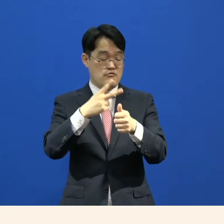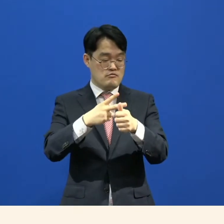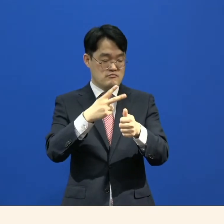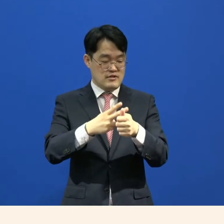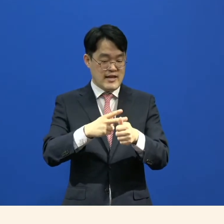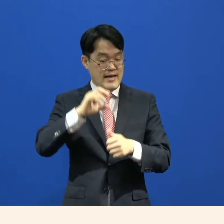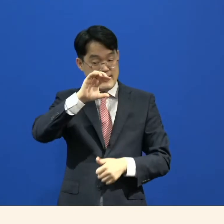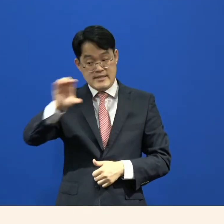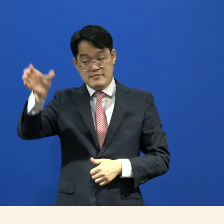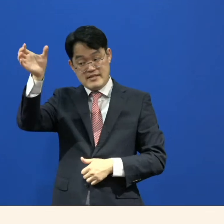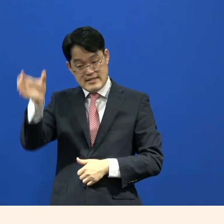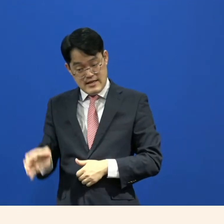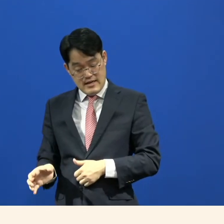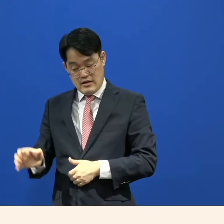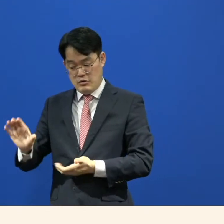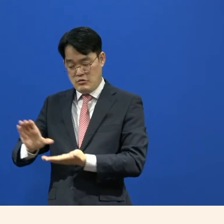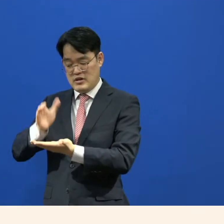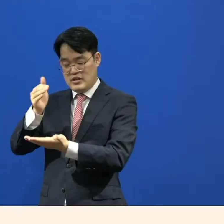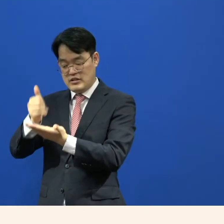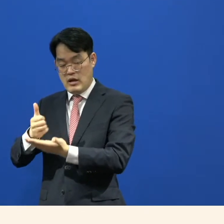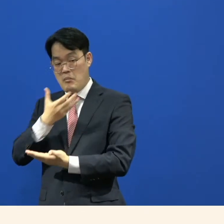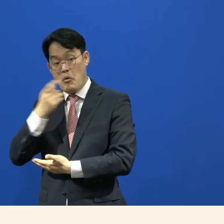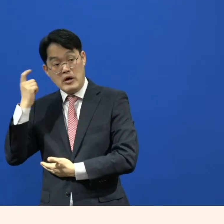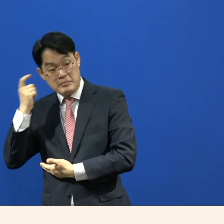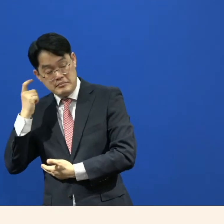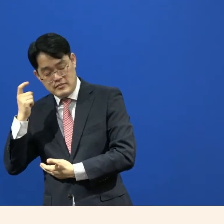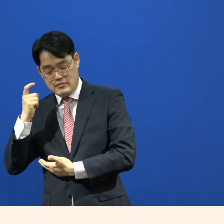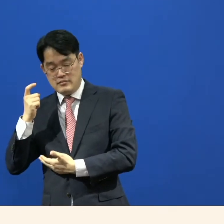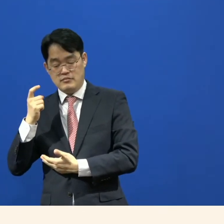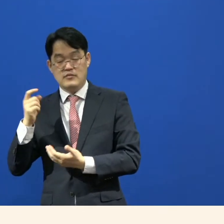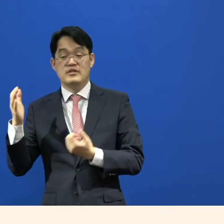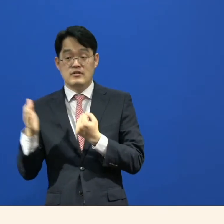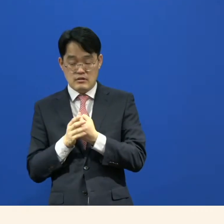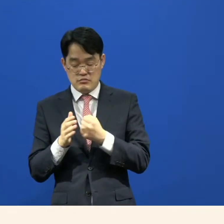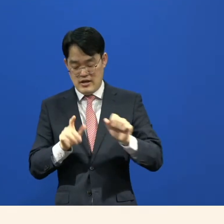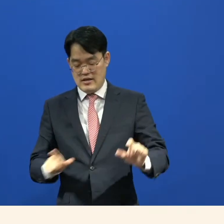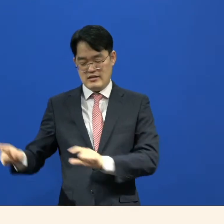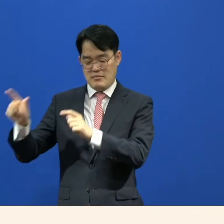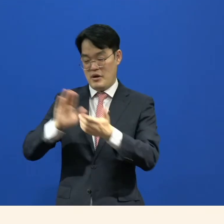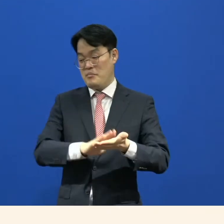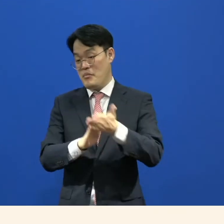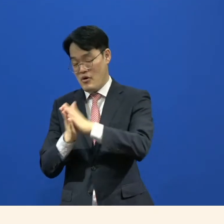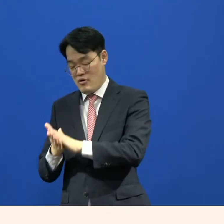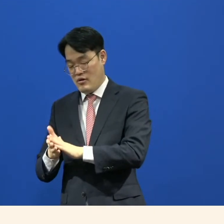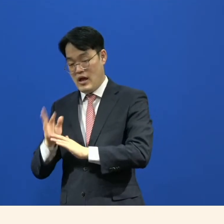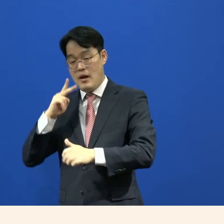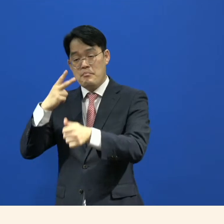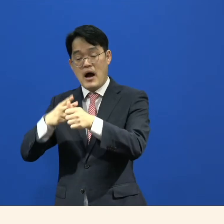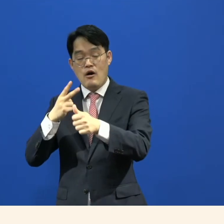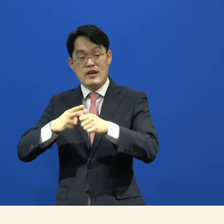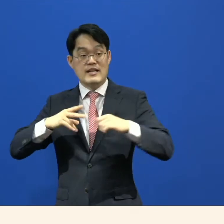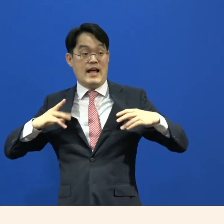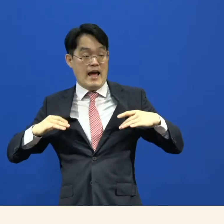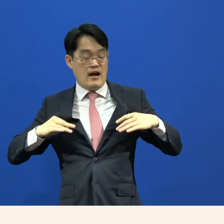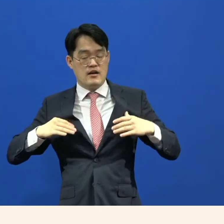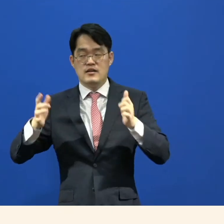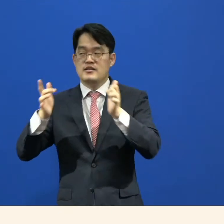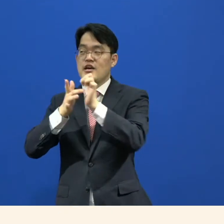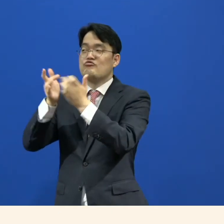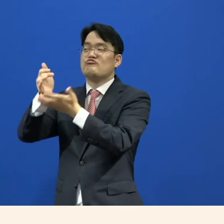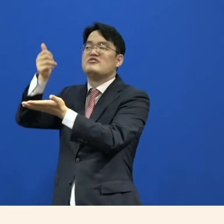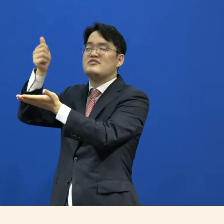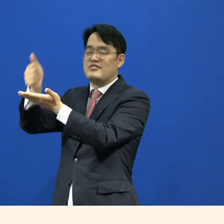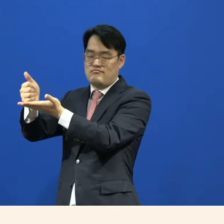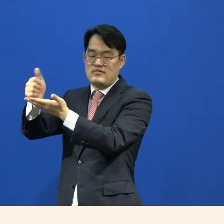그의 삶을 송두리째 바꿔 놓았습니다. 그의 자랑은 오직 예수뿐입니다. 그가 자랑할 만한 것을 발견했고 그것을 붙들고